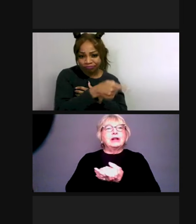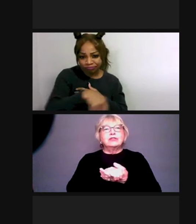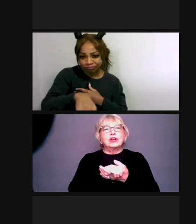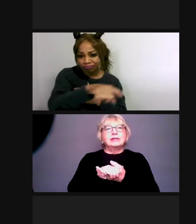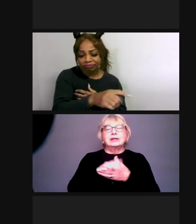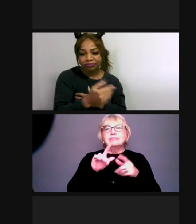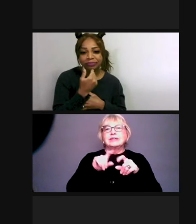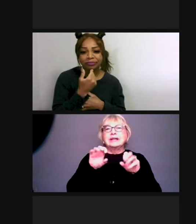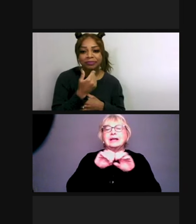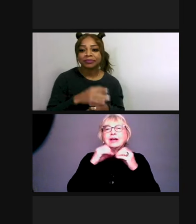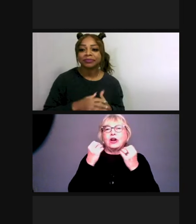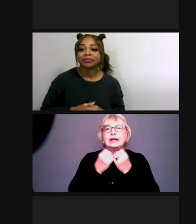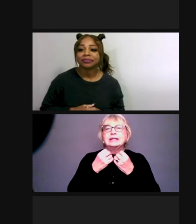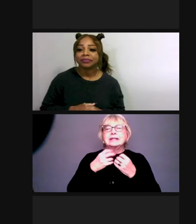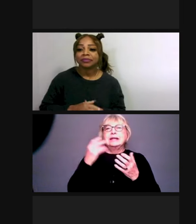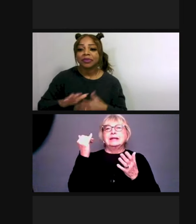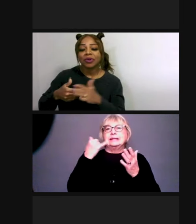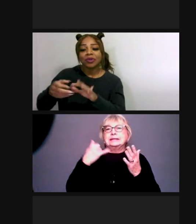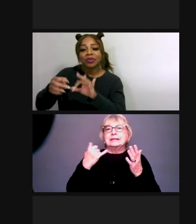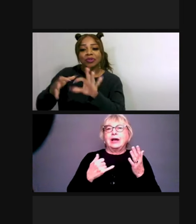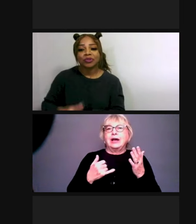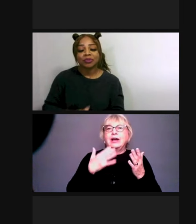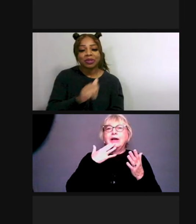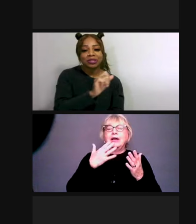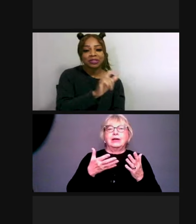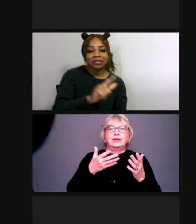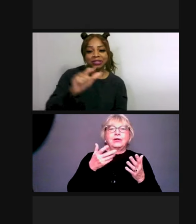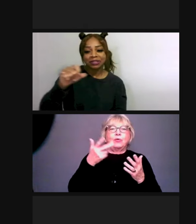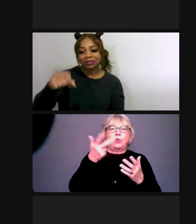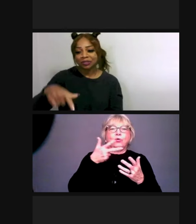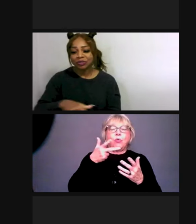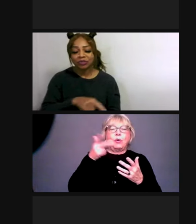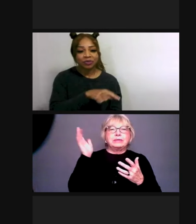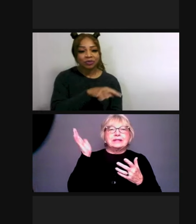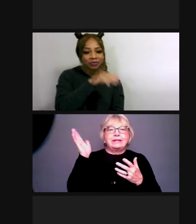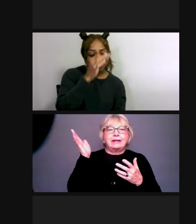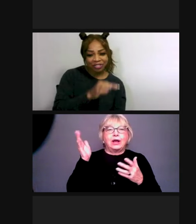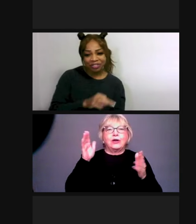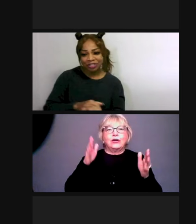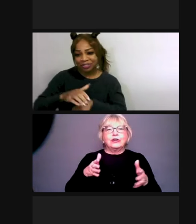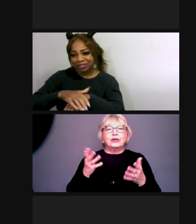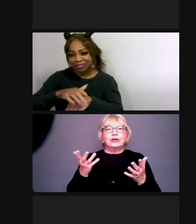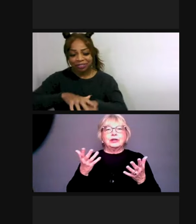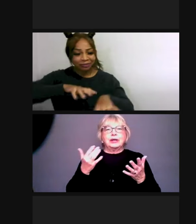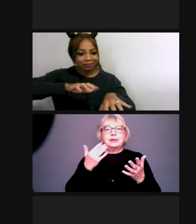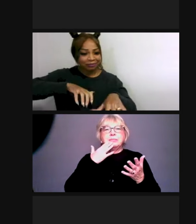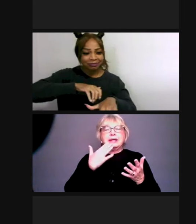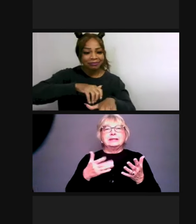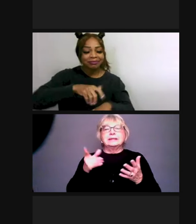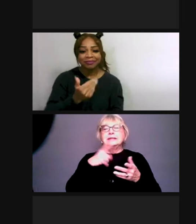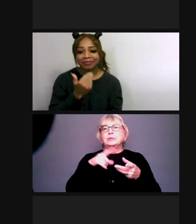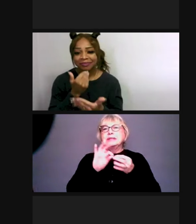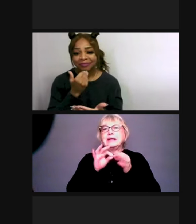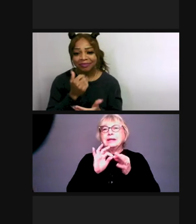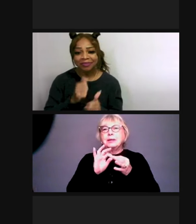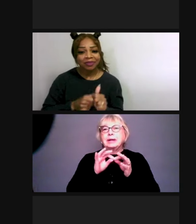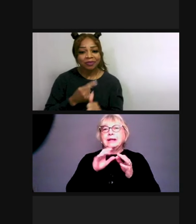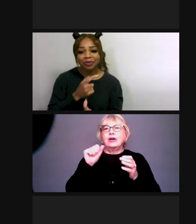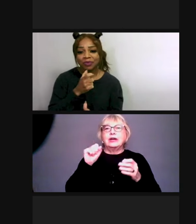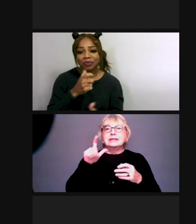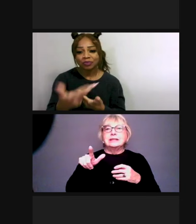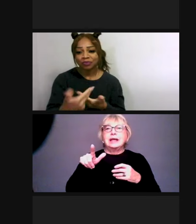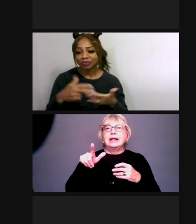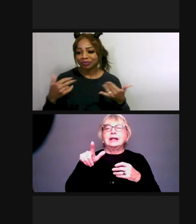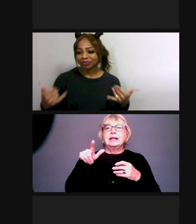des services des arts merci à Sean Ophira Charlotte merci à tous nos interprètes ASL